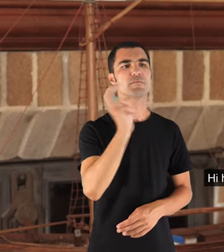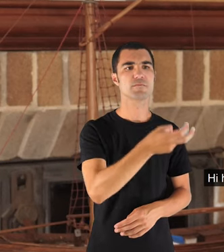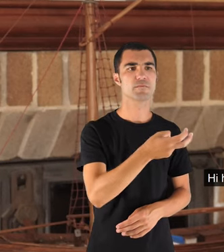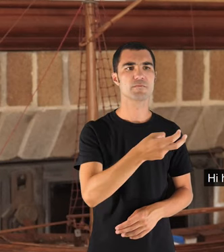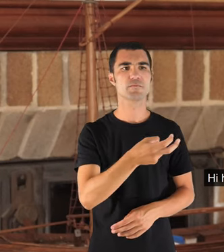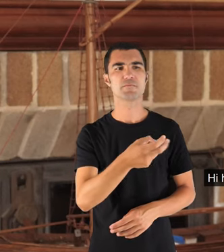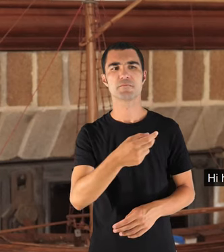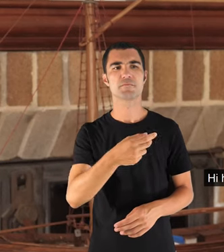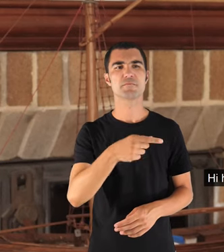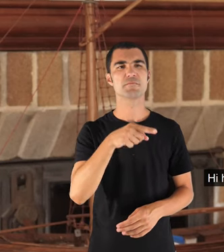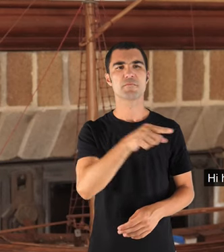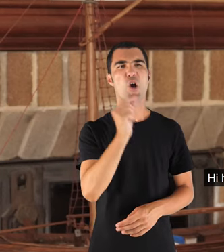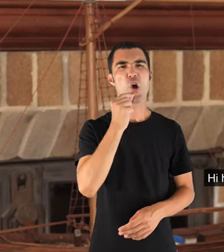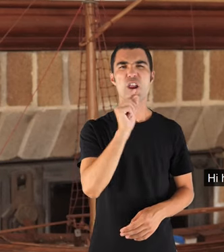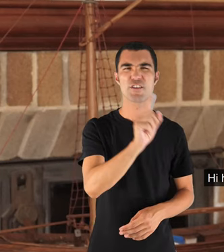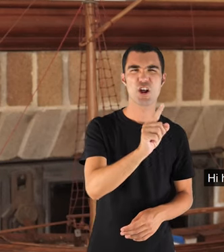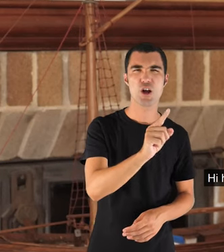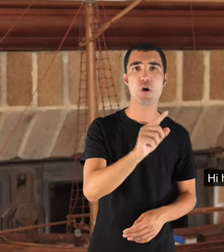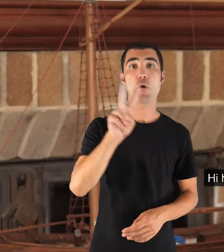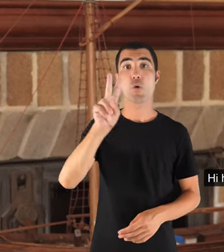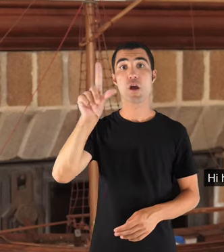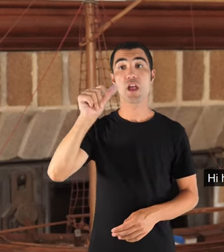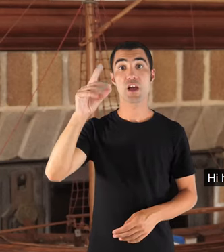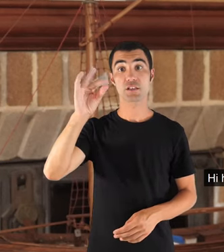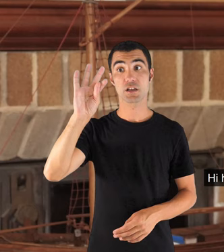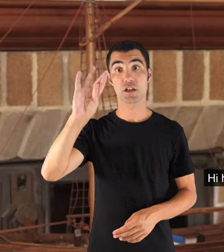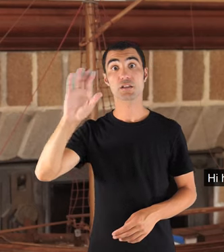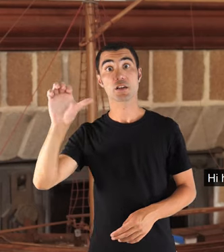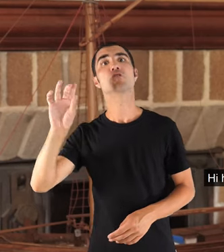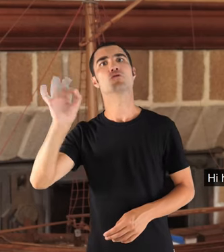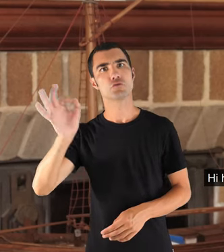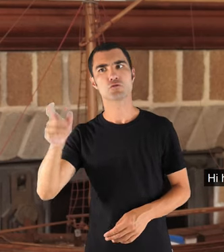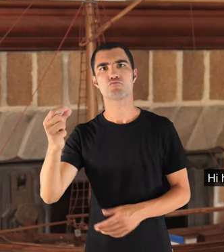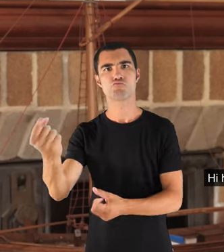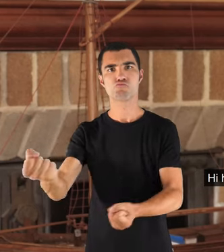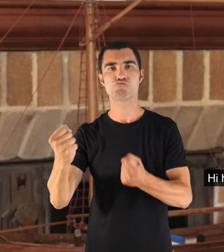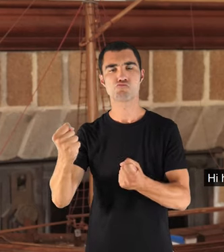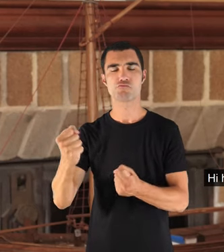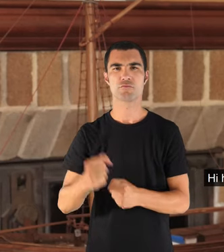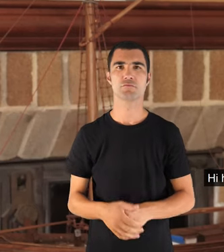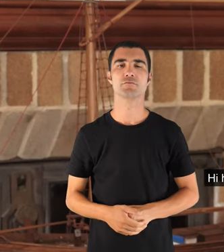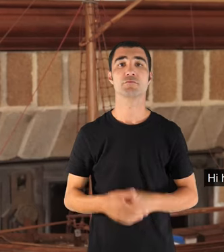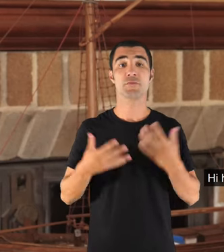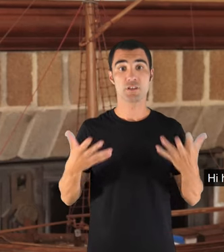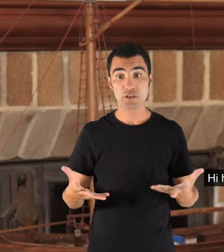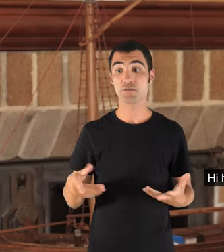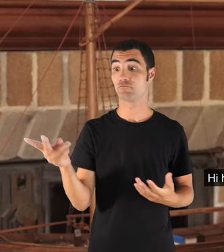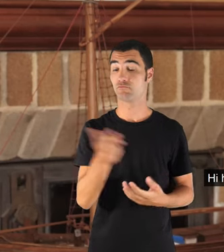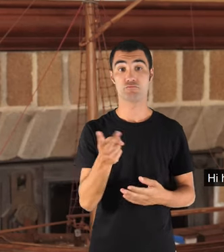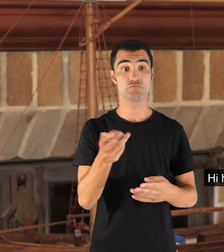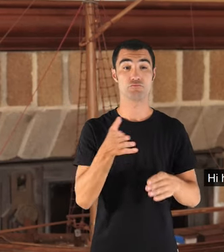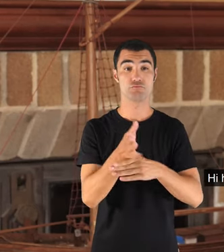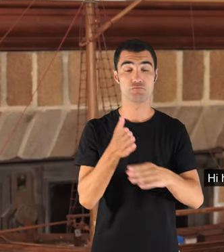l'olivera no s'empleava, però l'astre sí, l'astre és molt fort. I aquestes